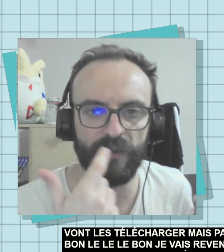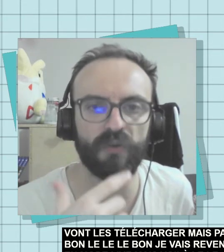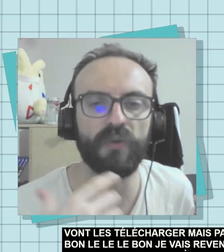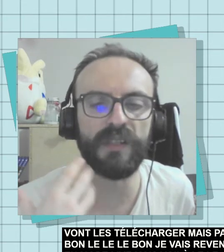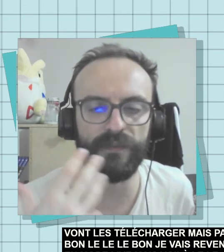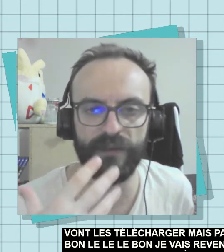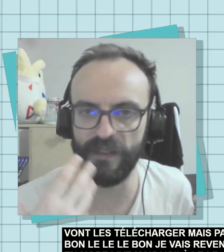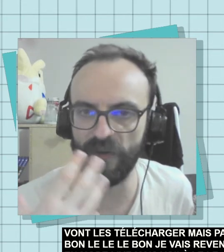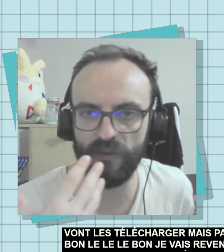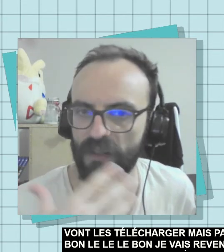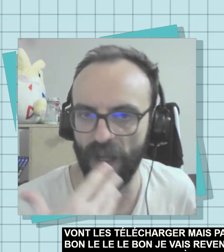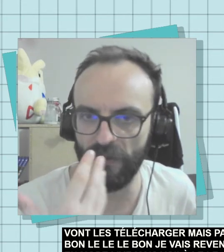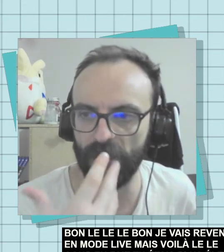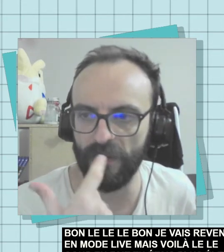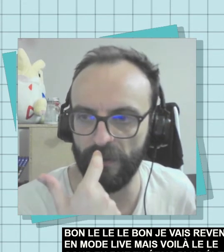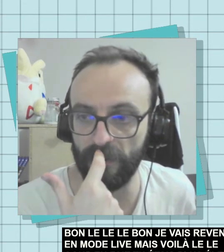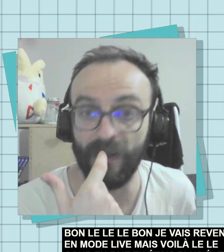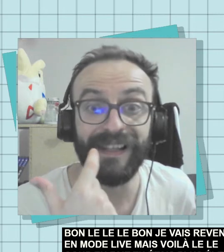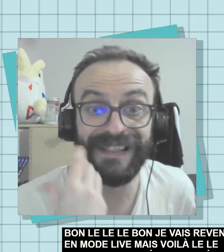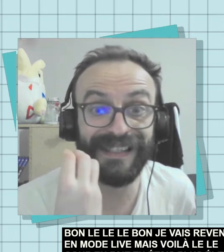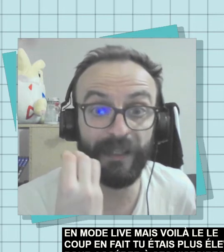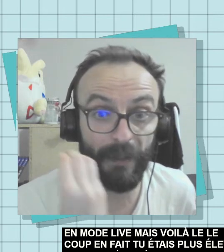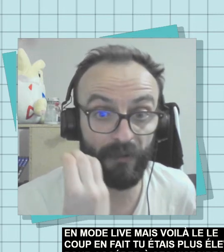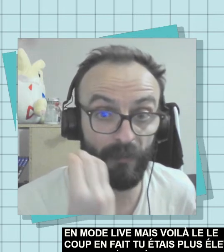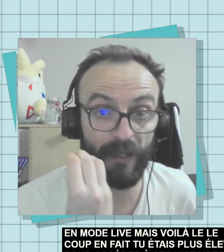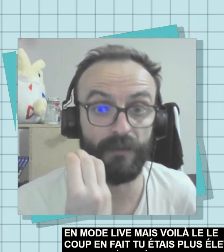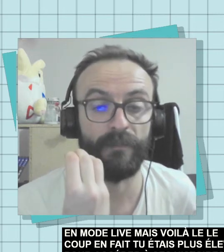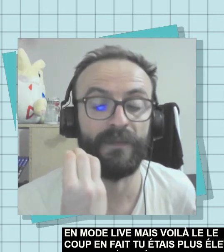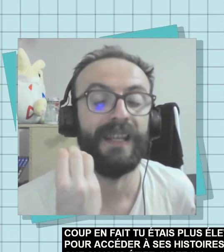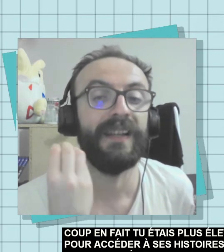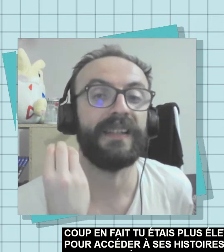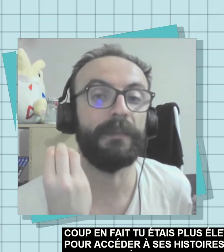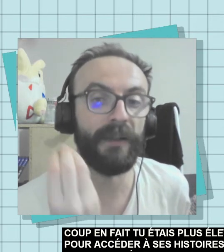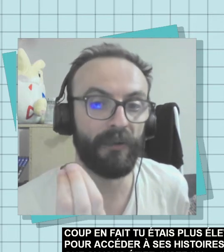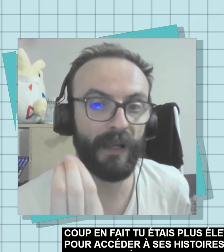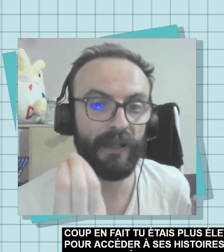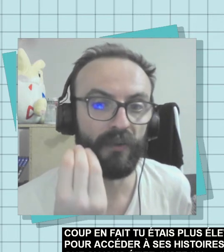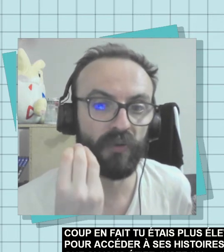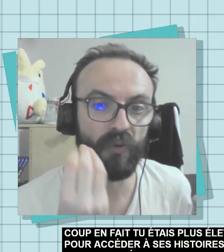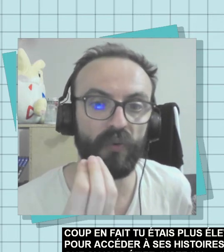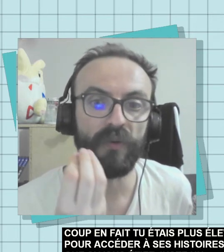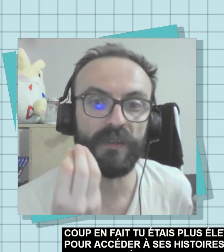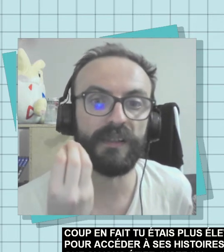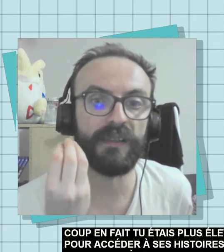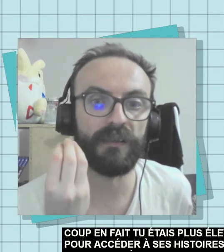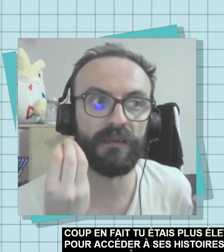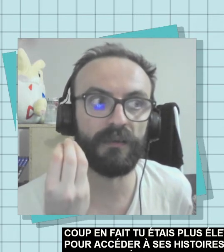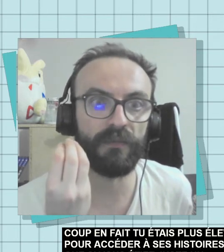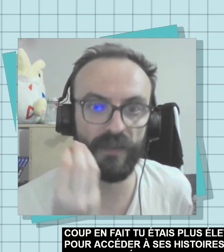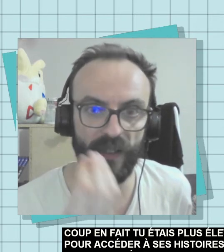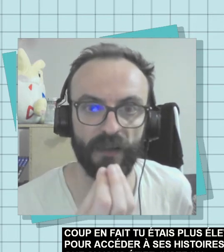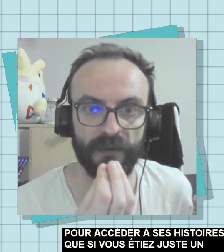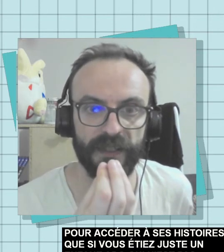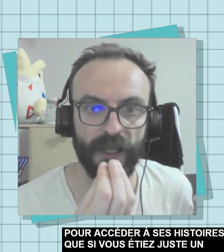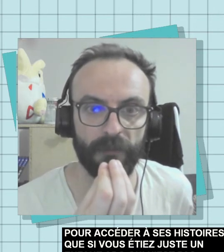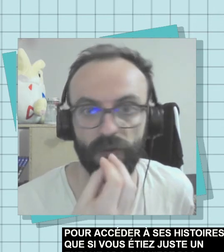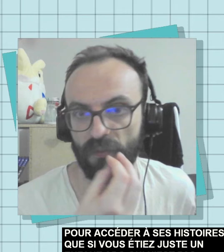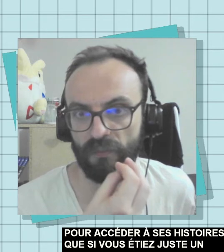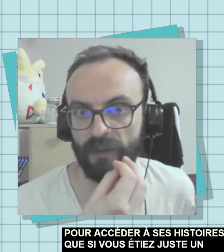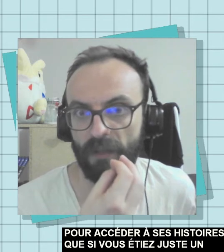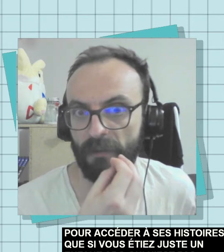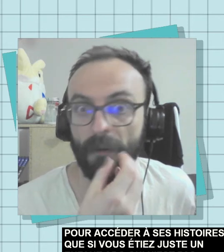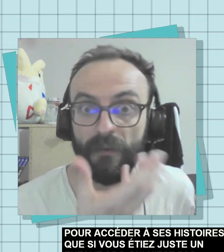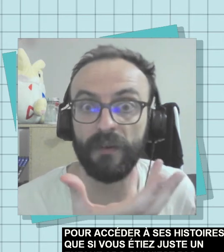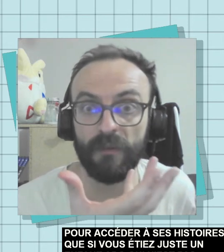histoires que si vous étiez juste un enfant entendant et tout. Ce qui n'est pas normal. C'est pas normal que vous ayez un handicap que